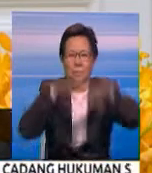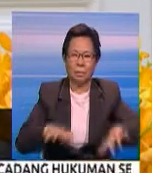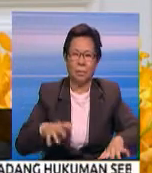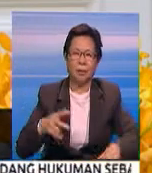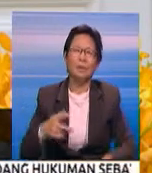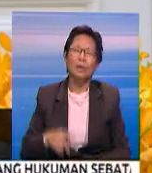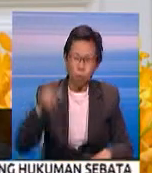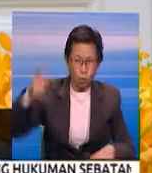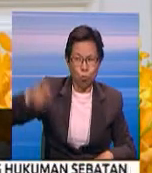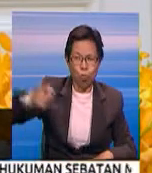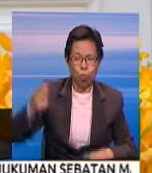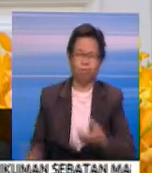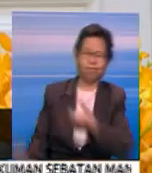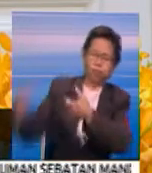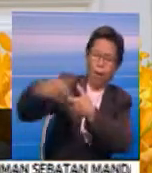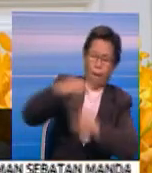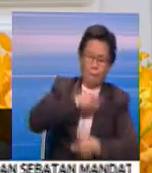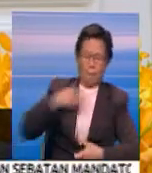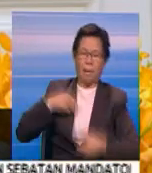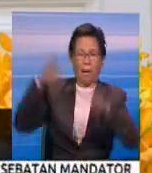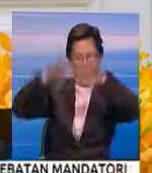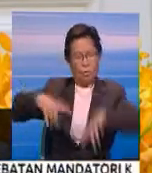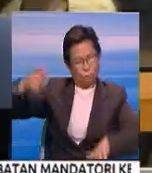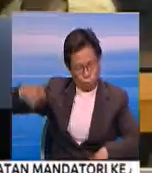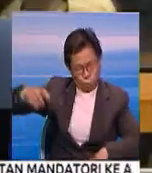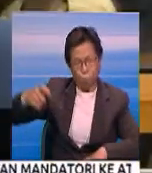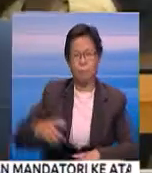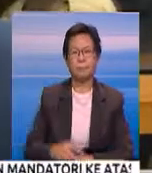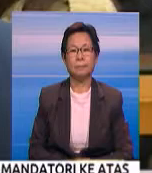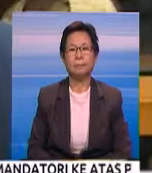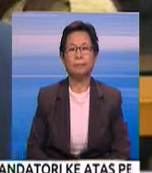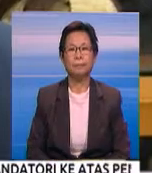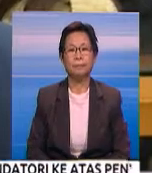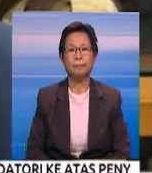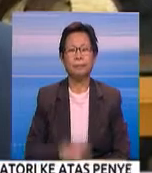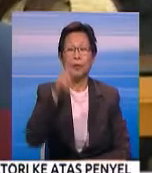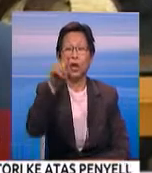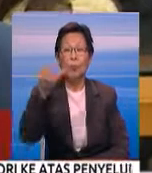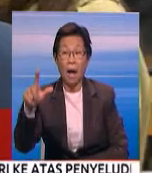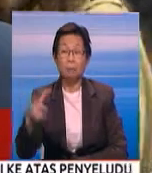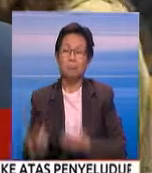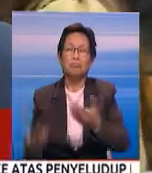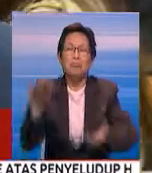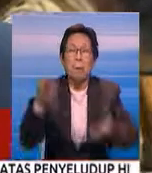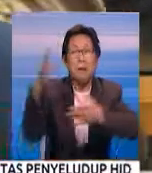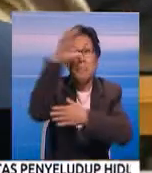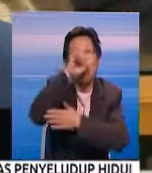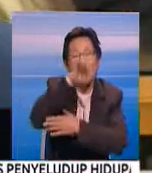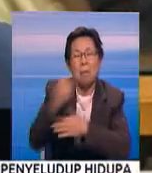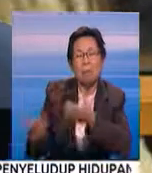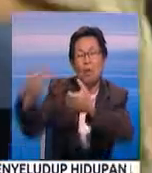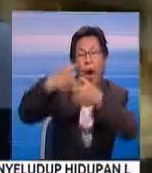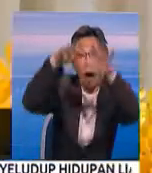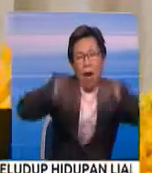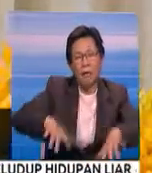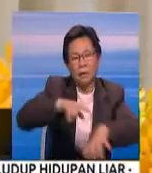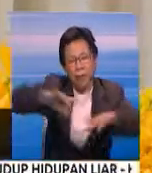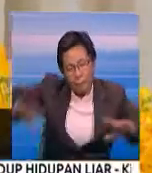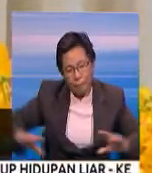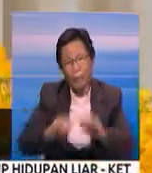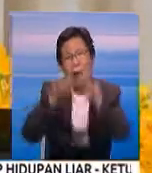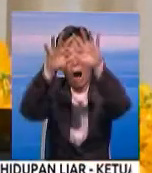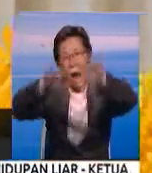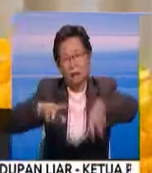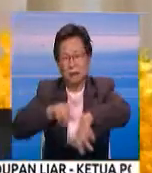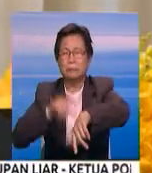fact become a member of ASEAN. Timor Leste dijangka menyertai Pakatan Serantau itu dalam sidang kemuncak